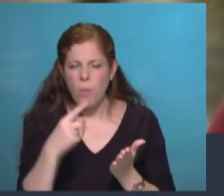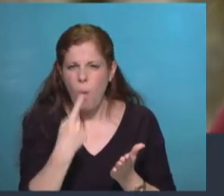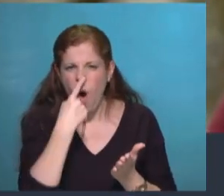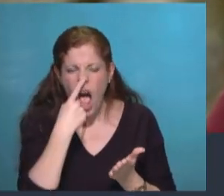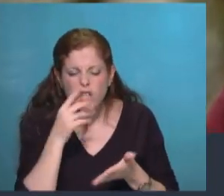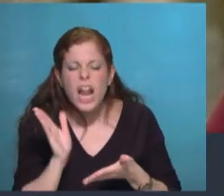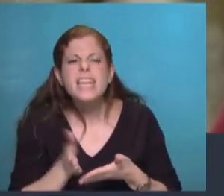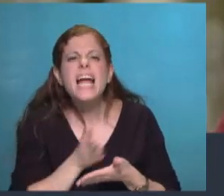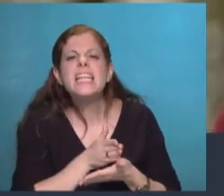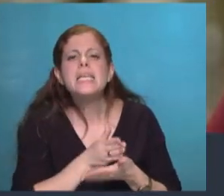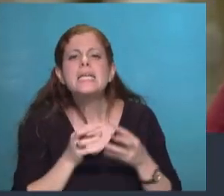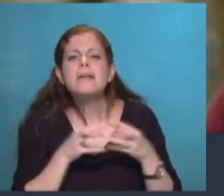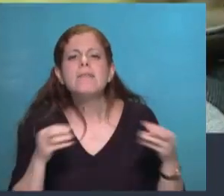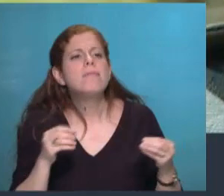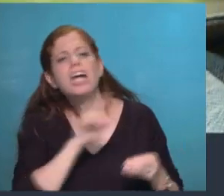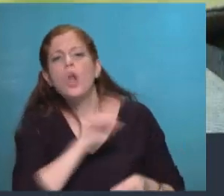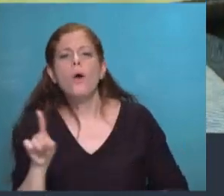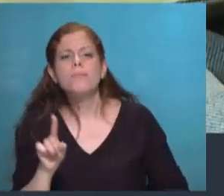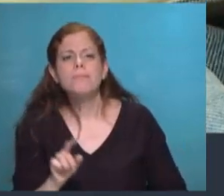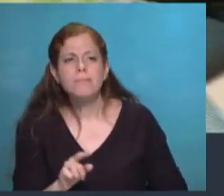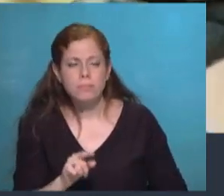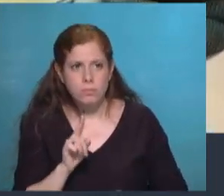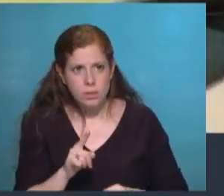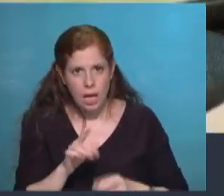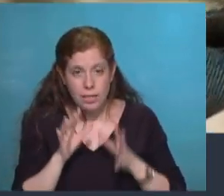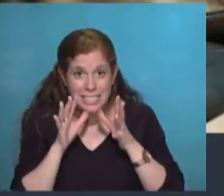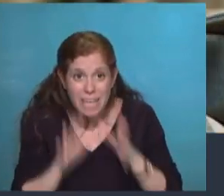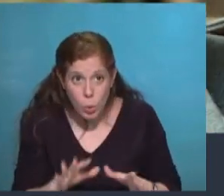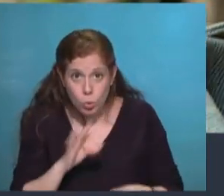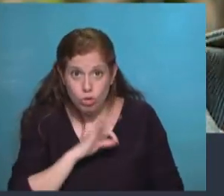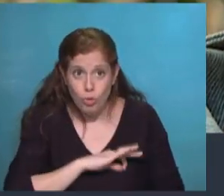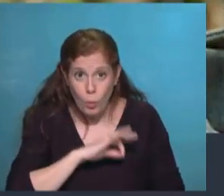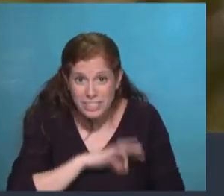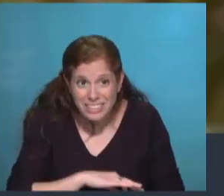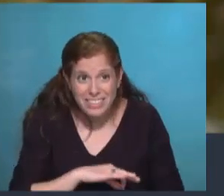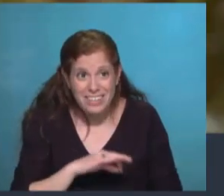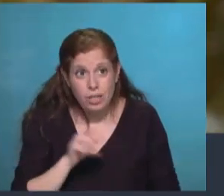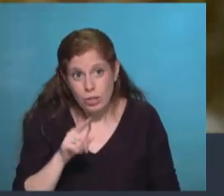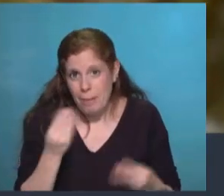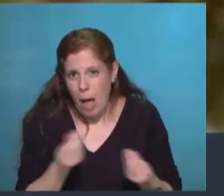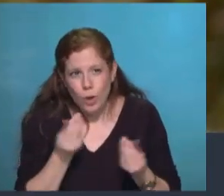של נקניק, אז לא. זה היה גזענות שרוסי, שזה משהו,